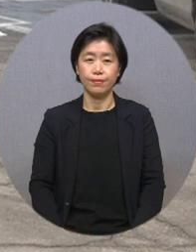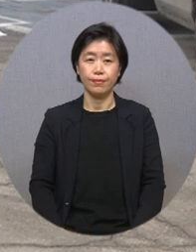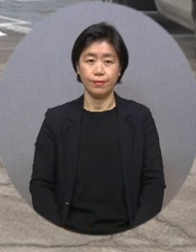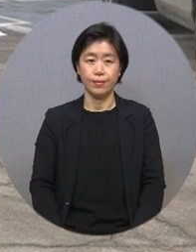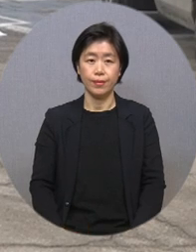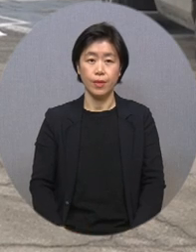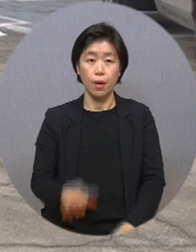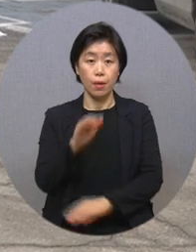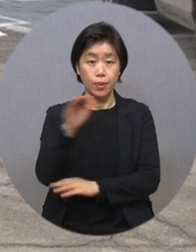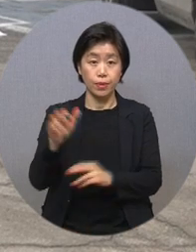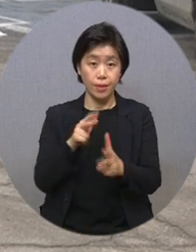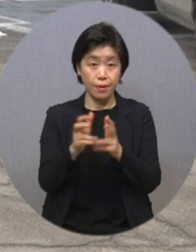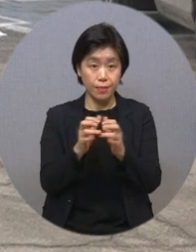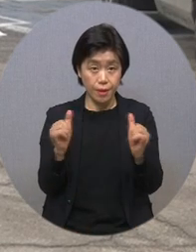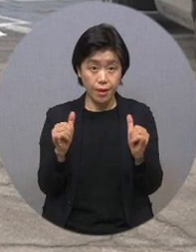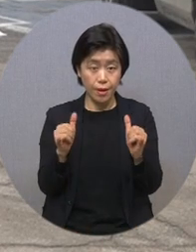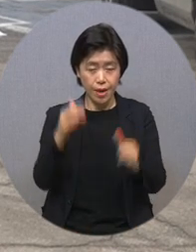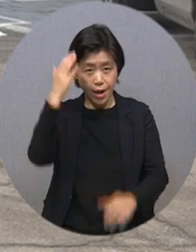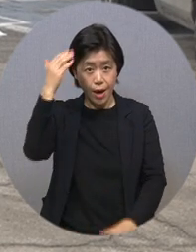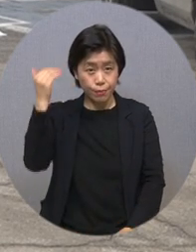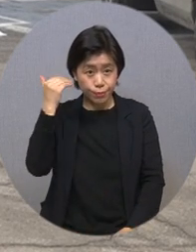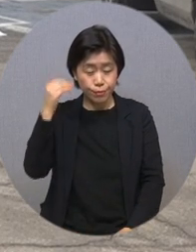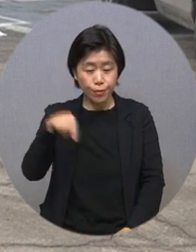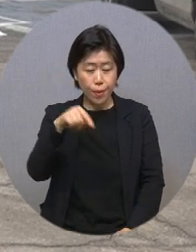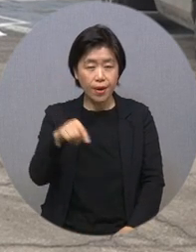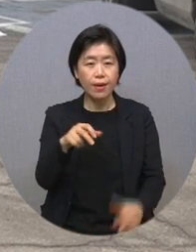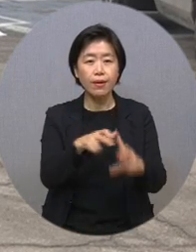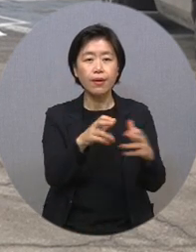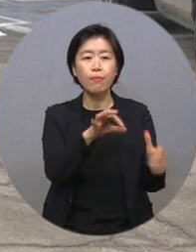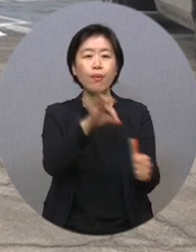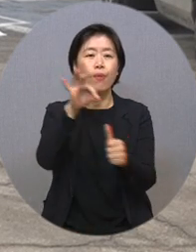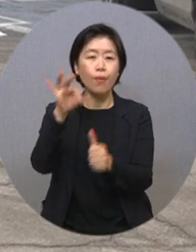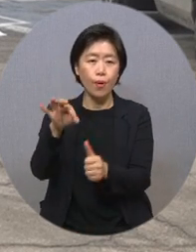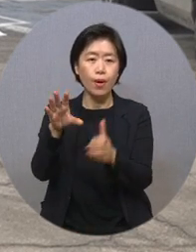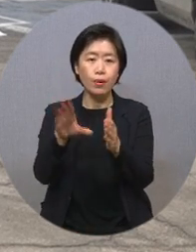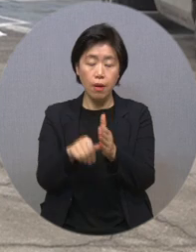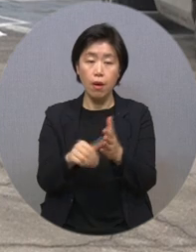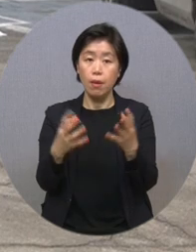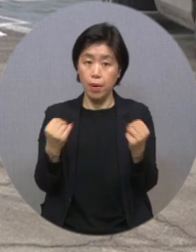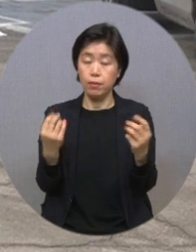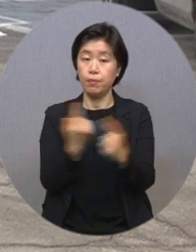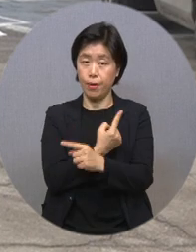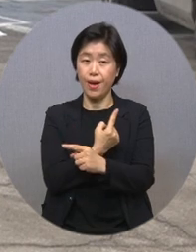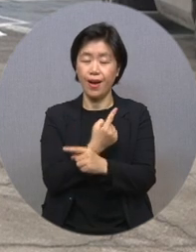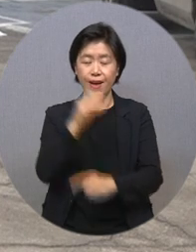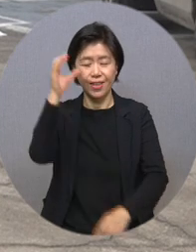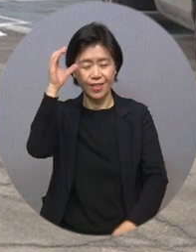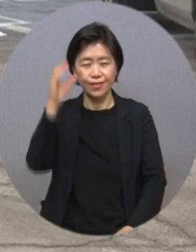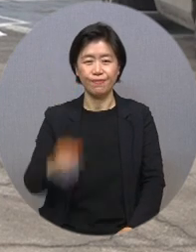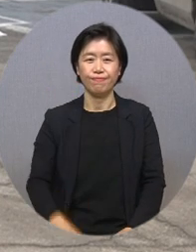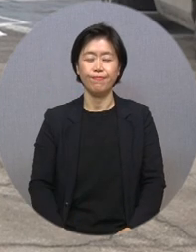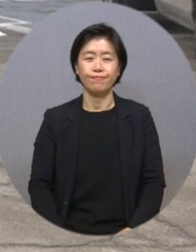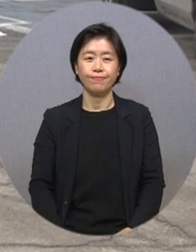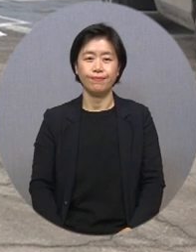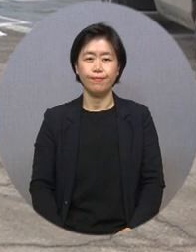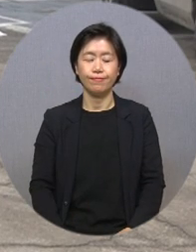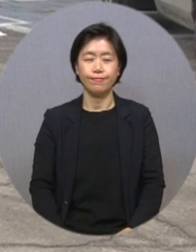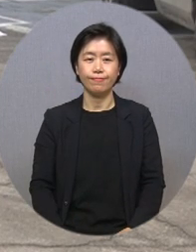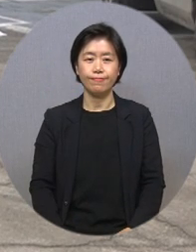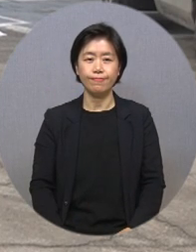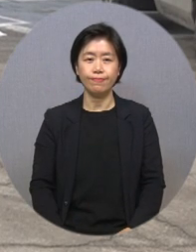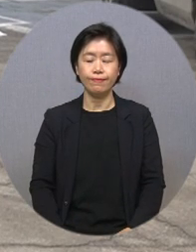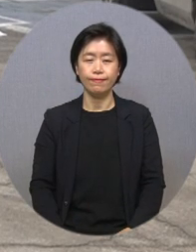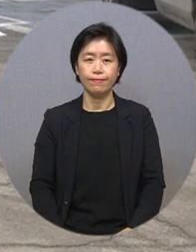사업장이 대한민국 기업의 장애인 고용 인식에 많은 변화를 줄 수 있길 기대해 봅니다. 복지TV